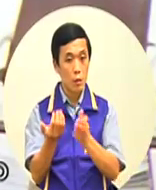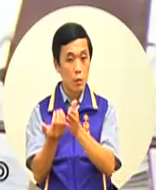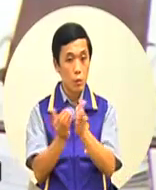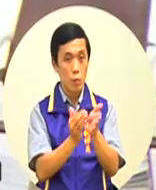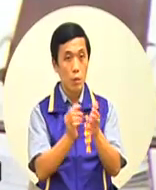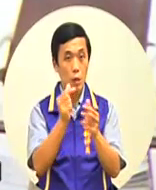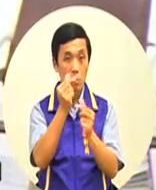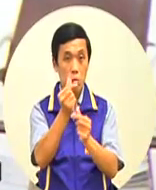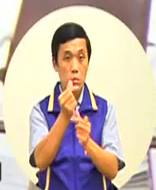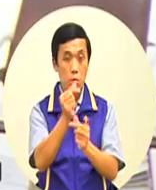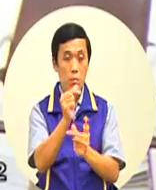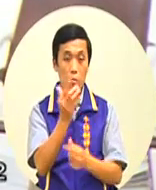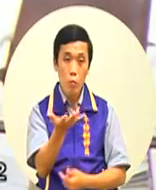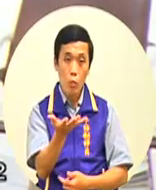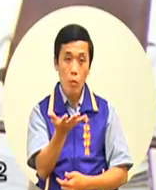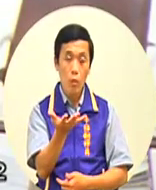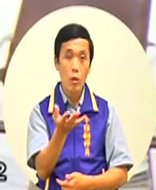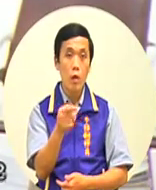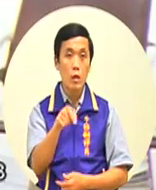这个